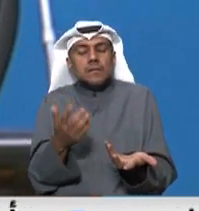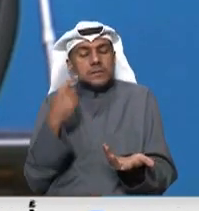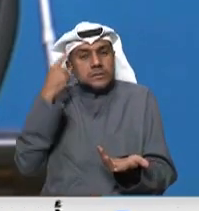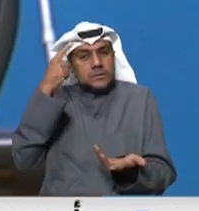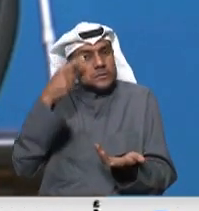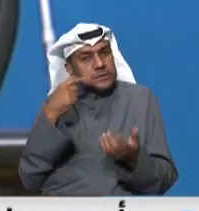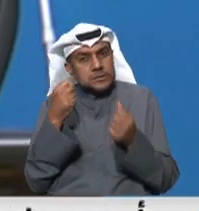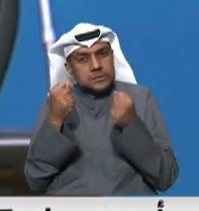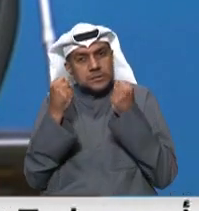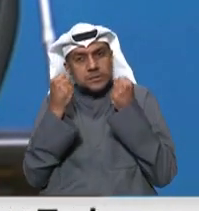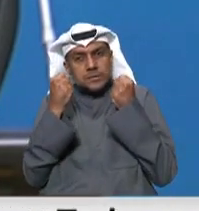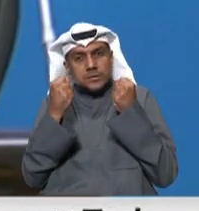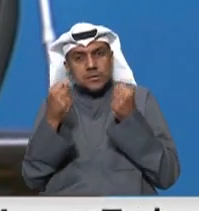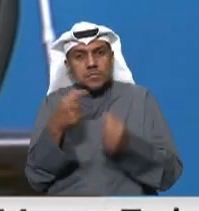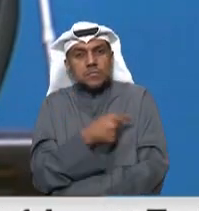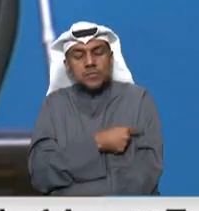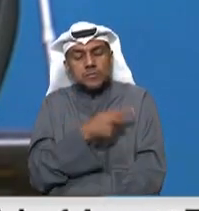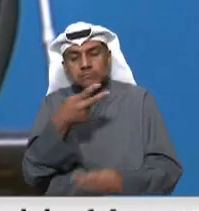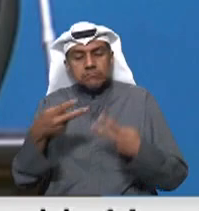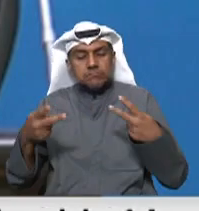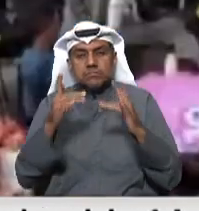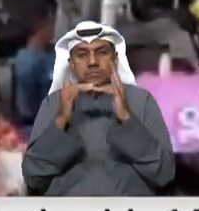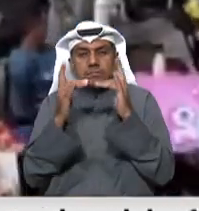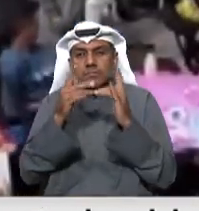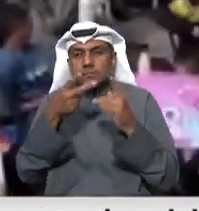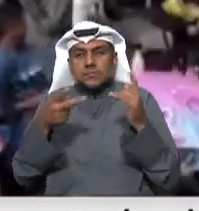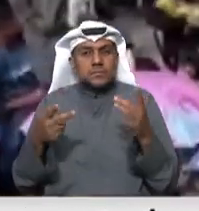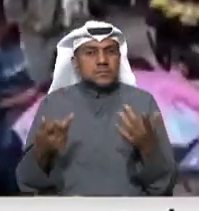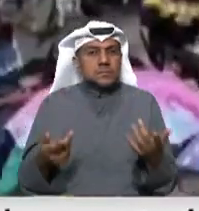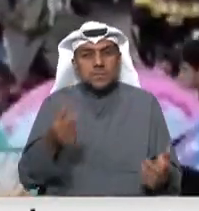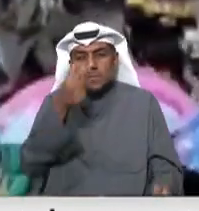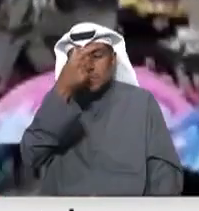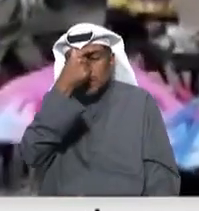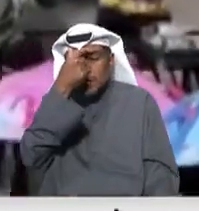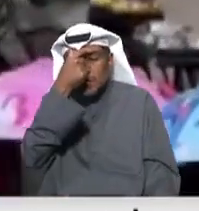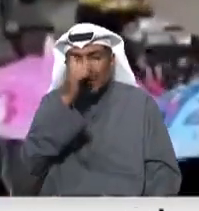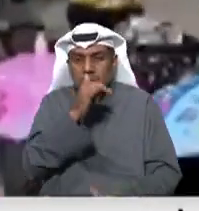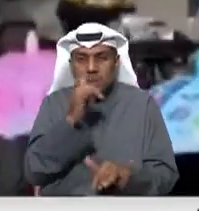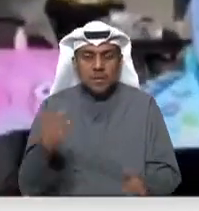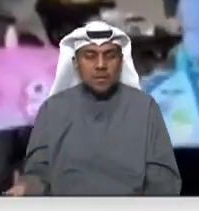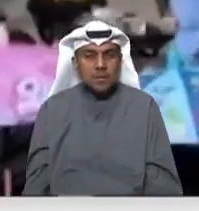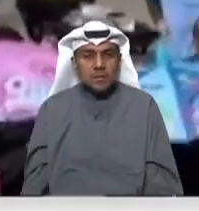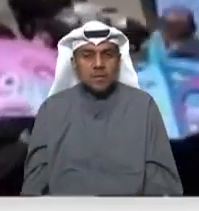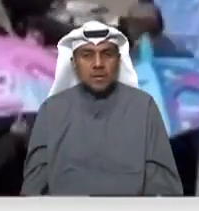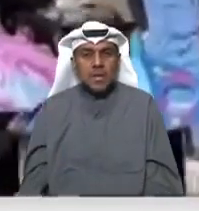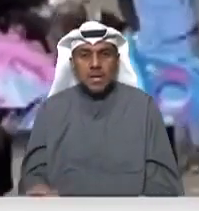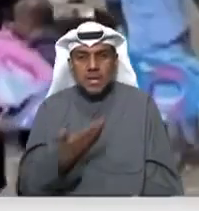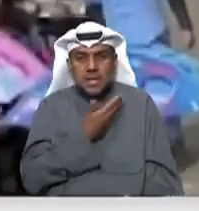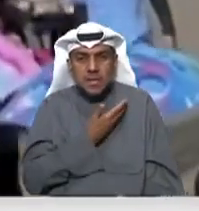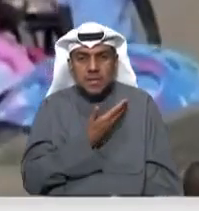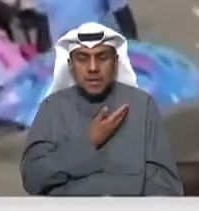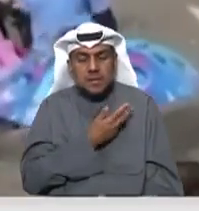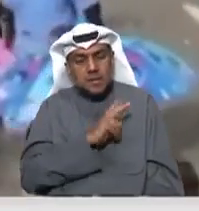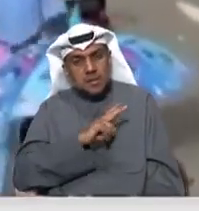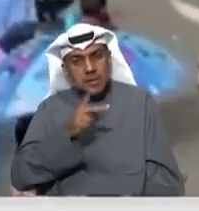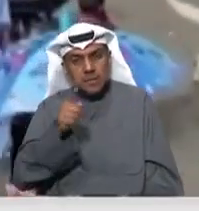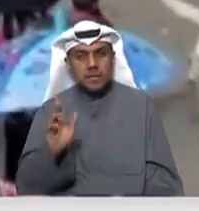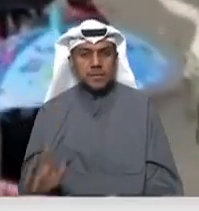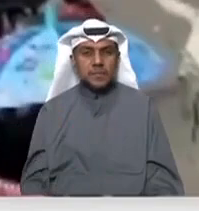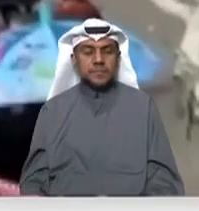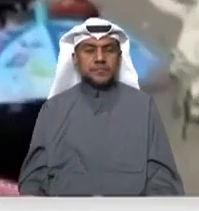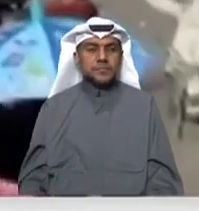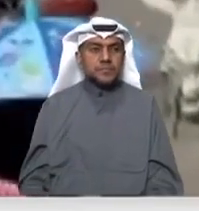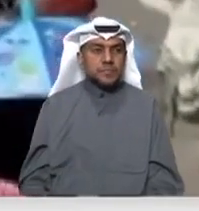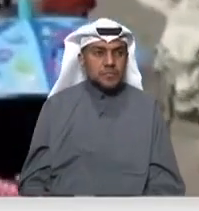دليل على ان المستشفيات او مستشفيات قطاع غزه تستخدم لاقراض اخرى واوضح انه